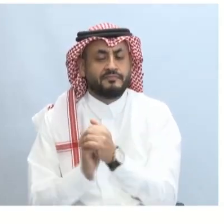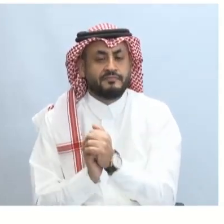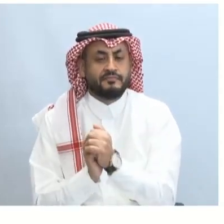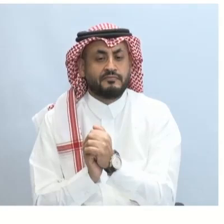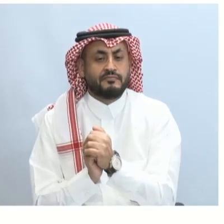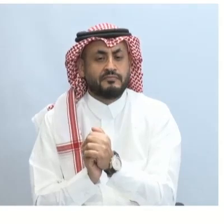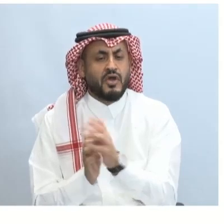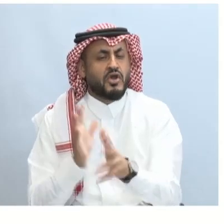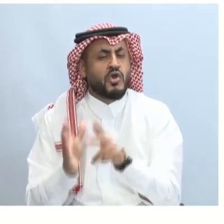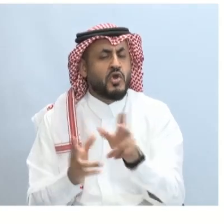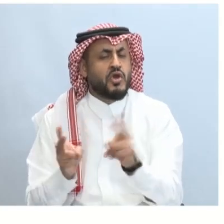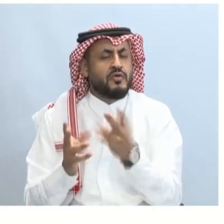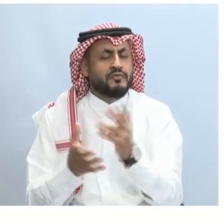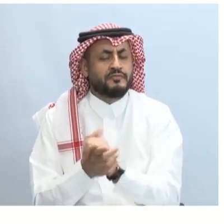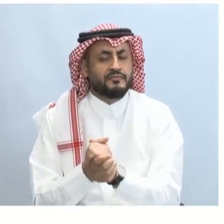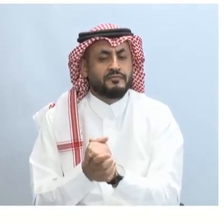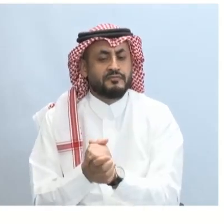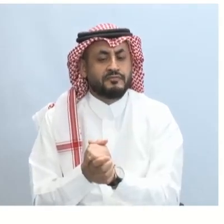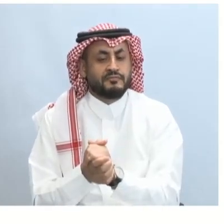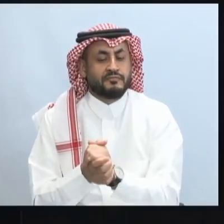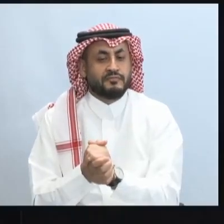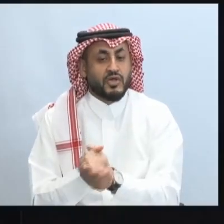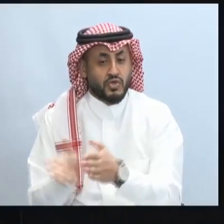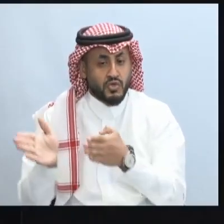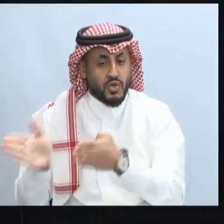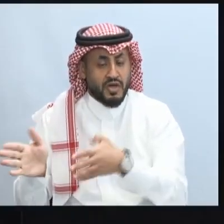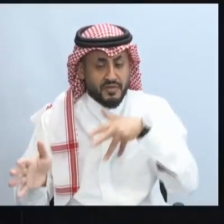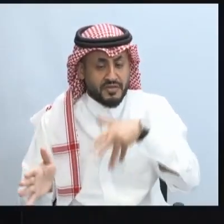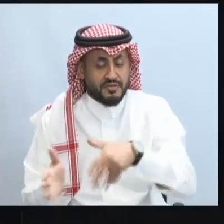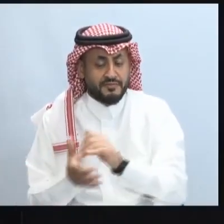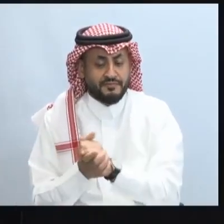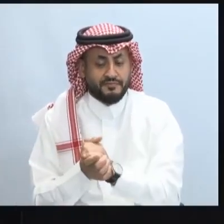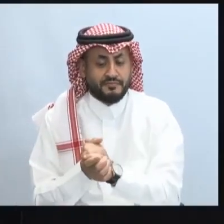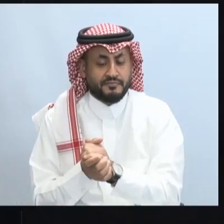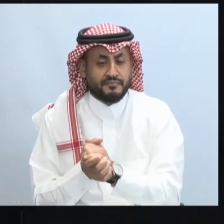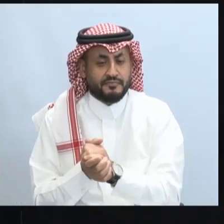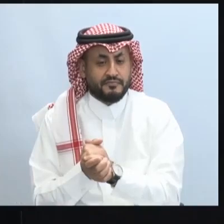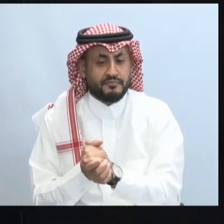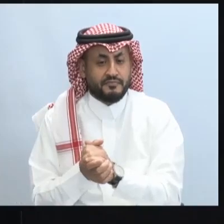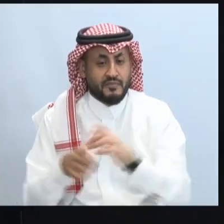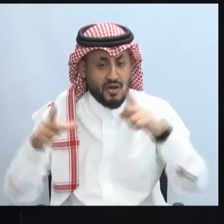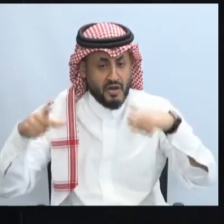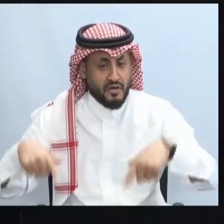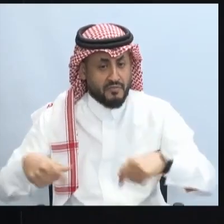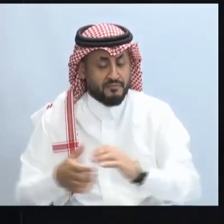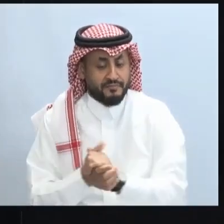عليه باي شيء يمكن ان نرد عليه من سنه النبي صلى الله عليه وسلم باي شيء